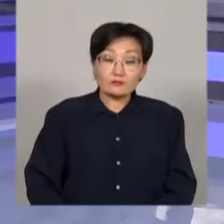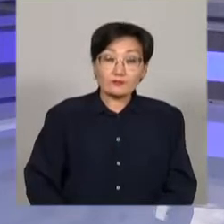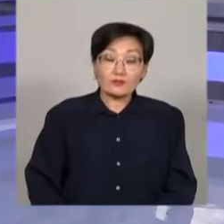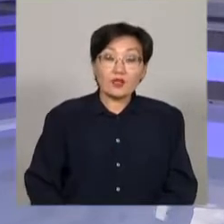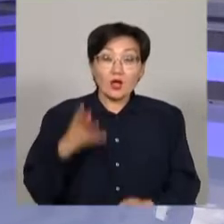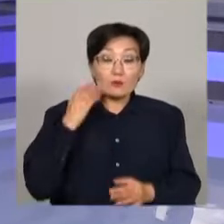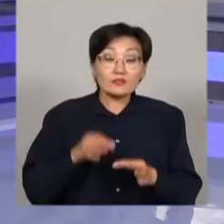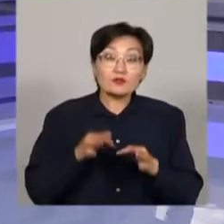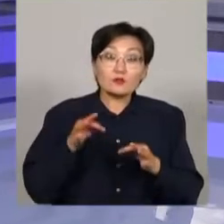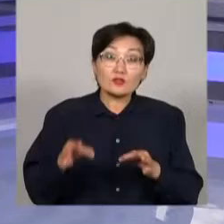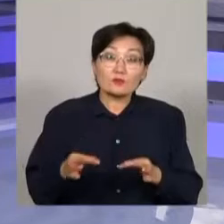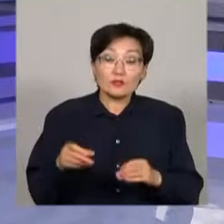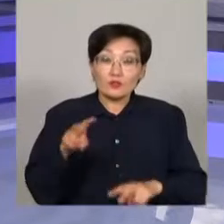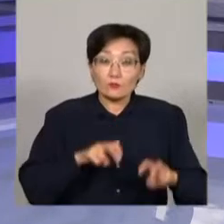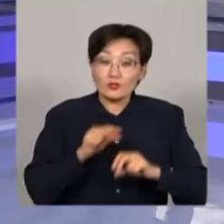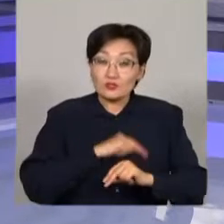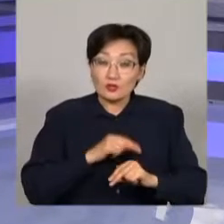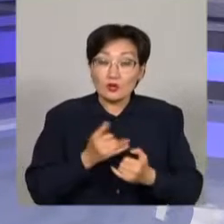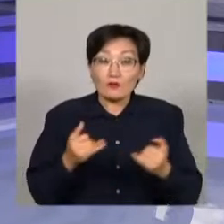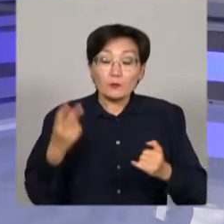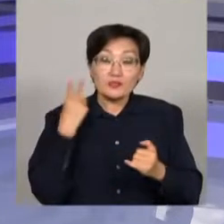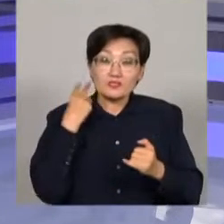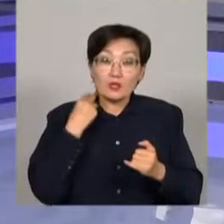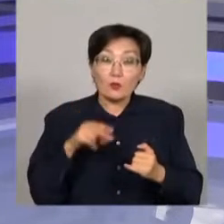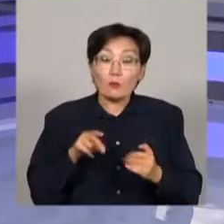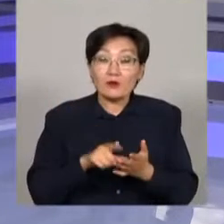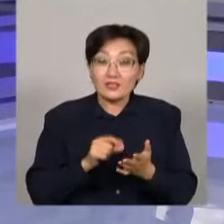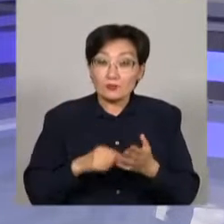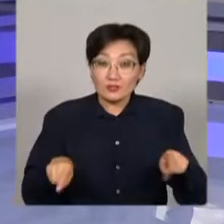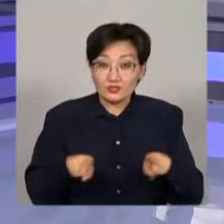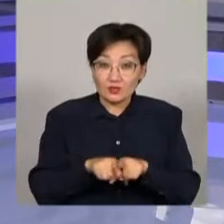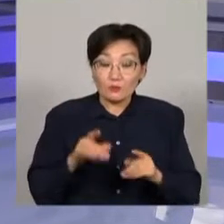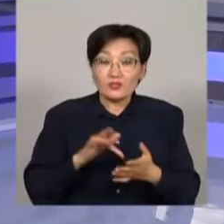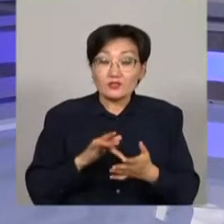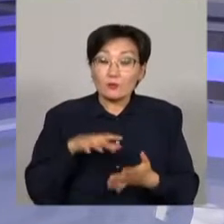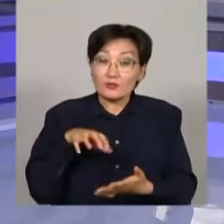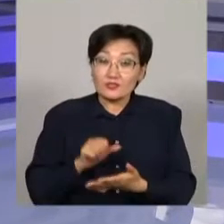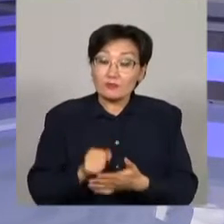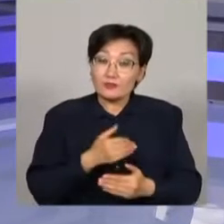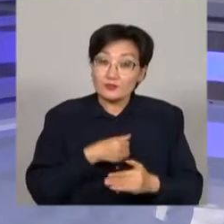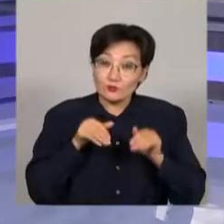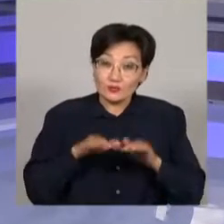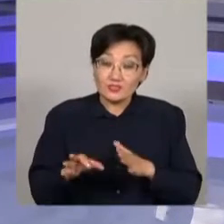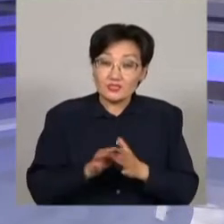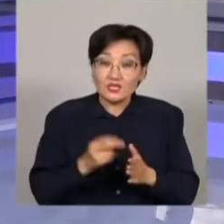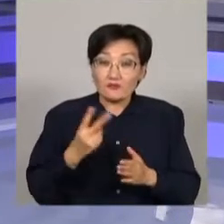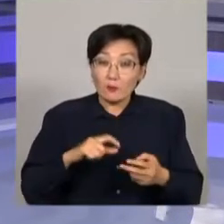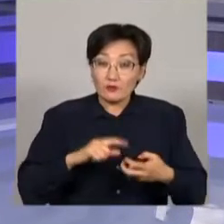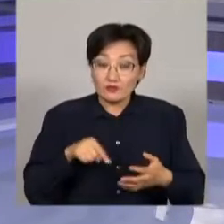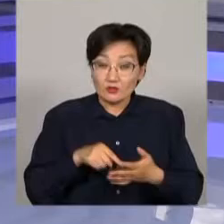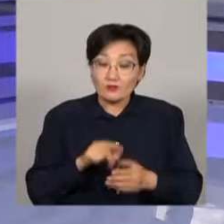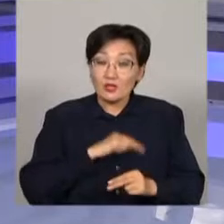В Алматинской области ищут работу для должников по алиментам. Таким образом, в центре занятости хотят решить сразу две проблемы